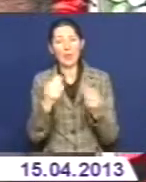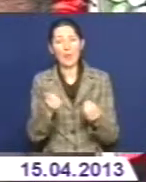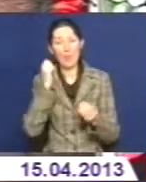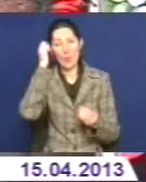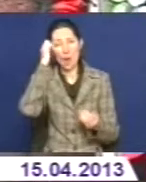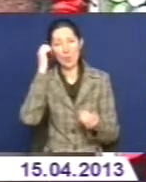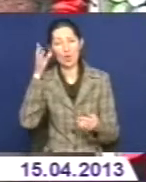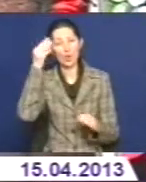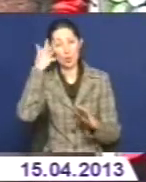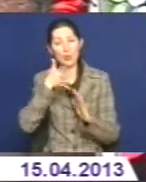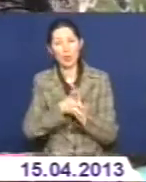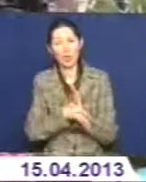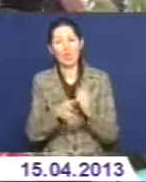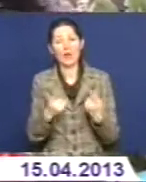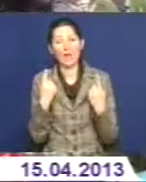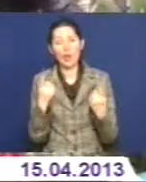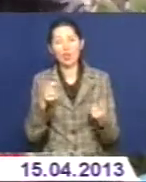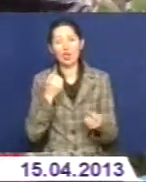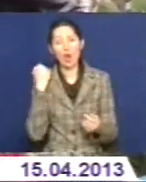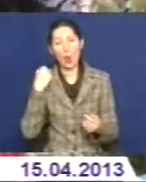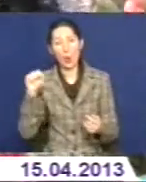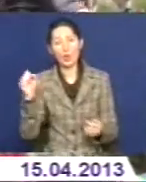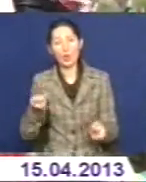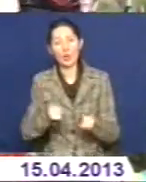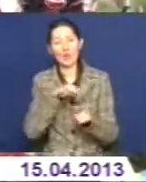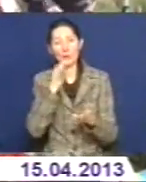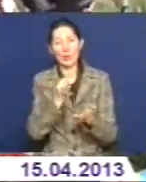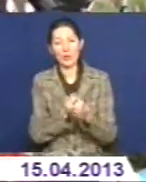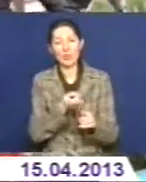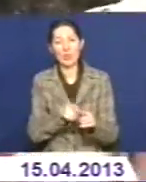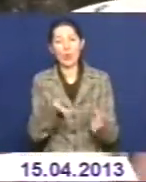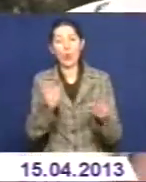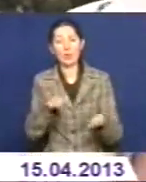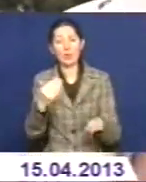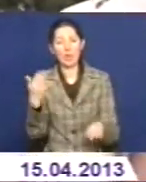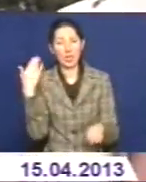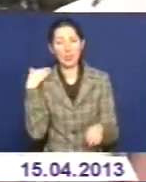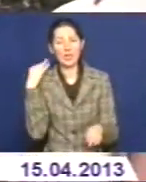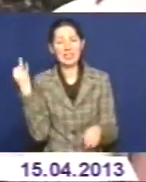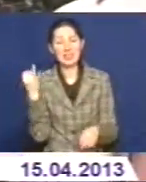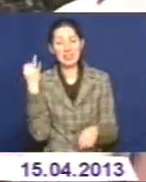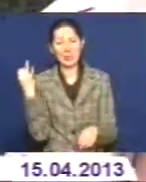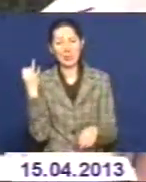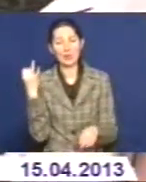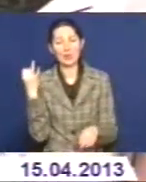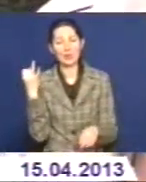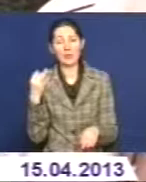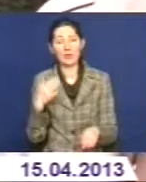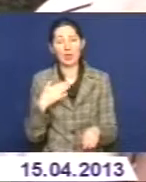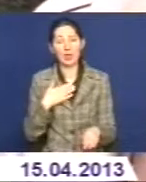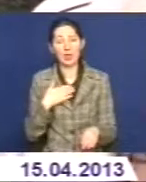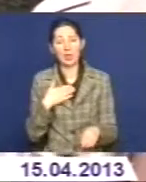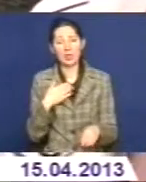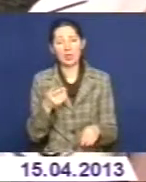усю велич, подвигу та відповідальності, яку поклала на їх плечі історія. Звільняв Тернопіль. Наша